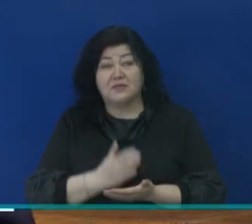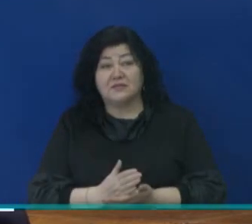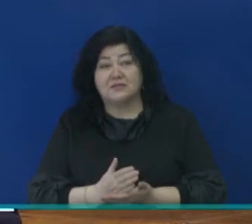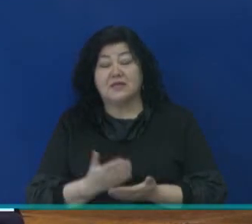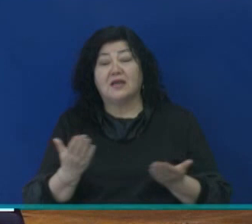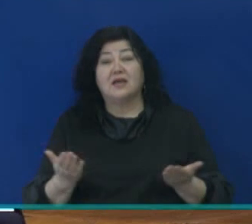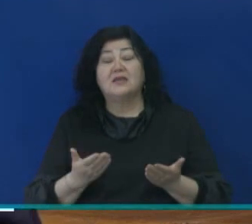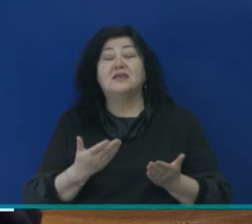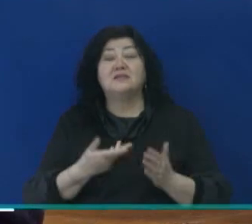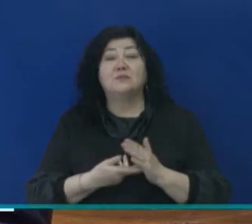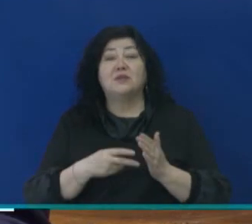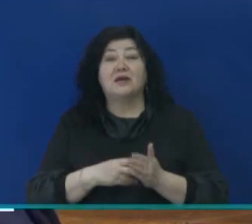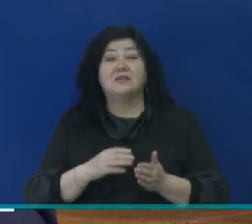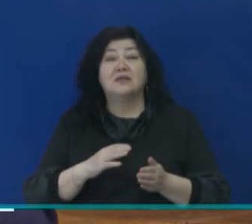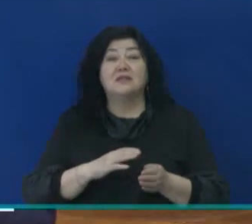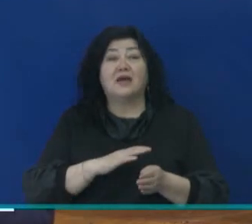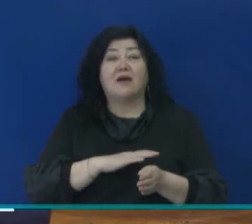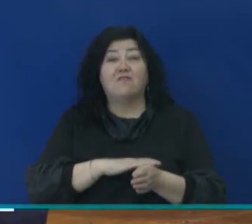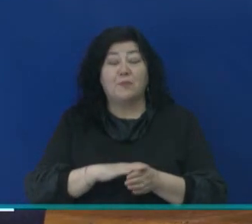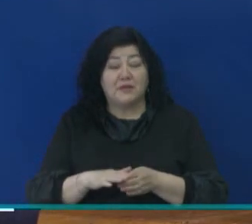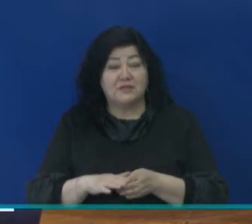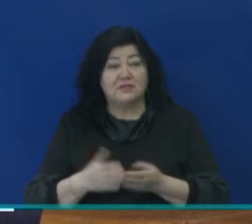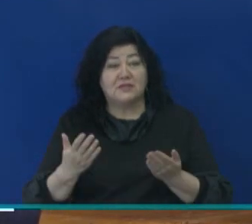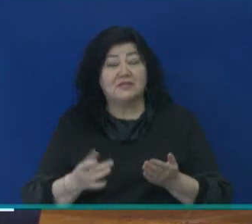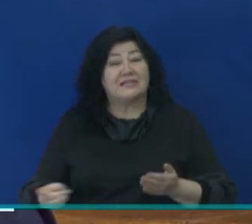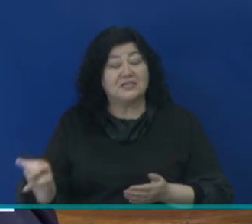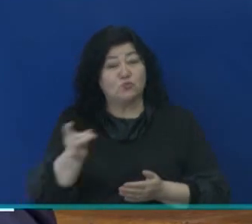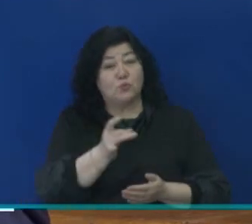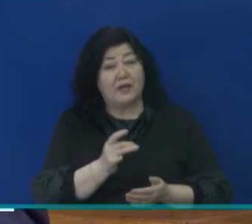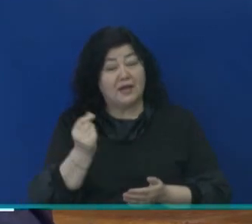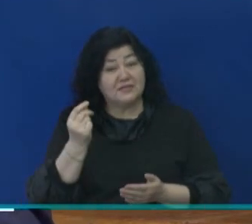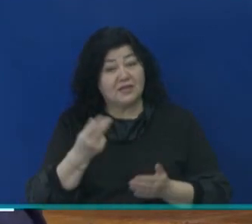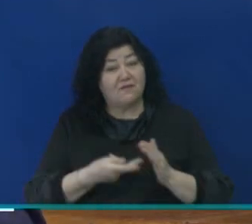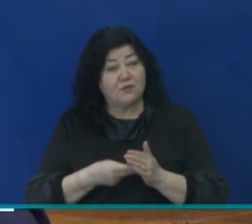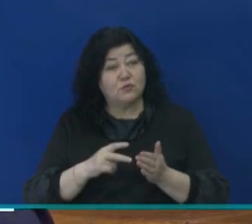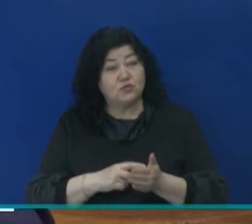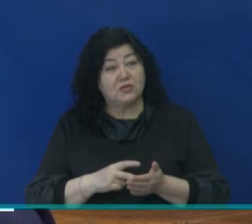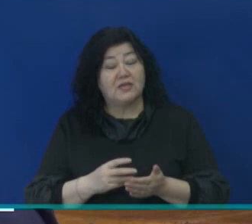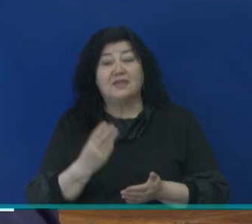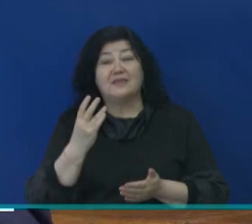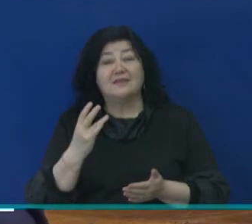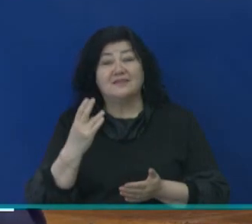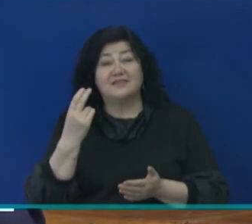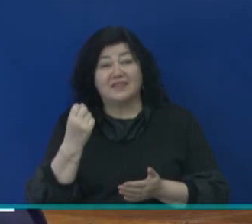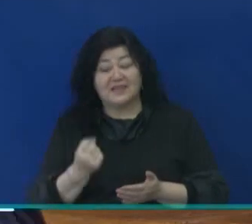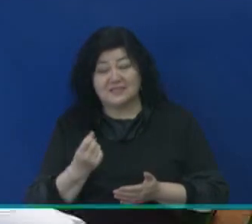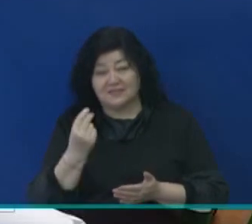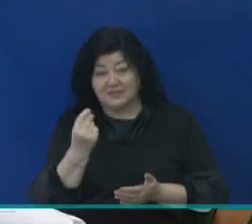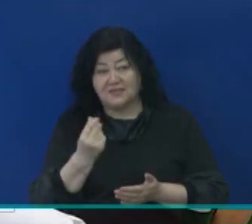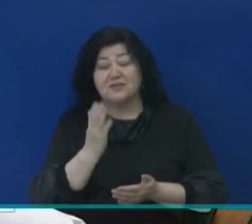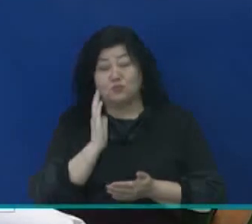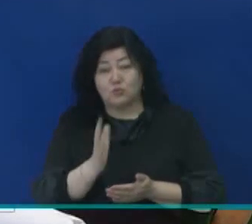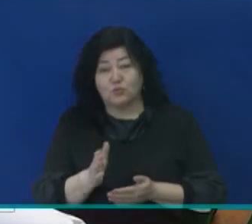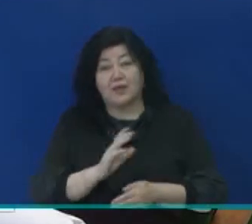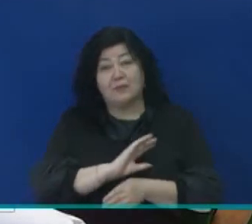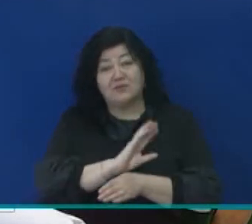асатын жобалар бар. Олардың кейбір республикалық бюджет пен ұлттық қордан қаржыланады.